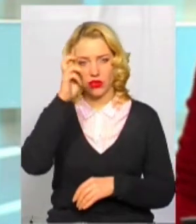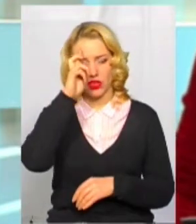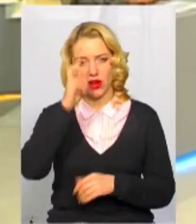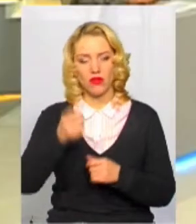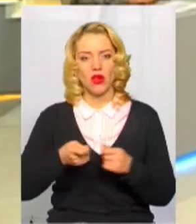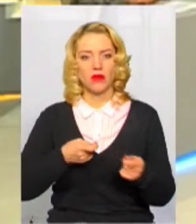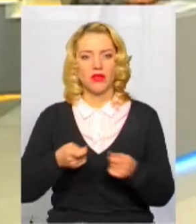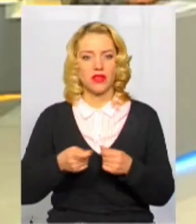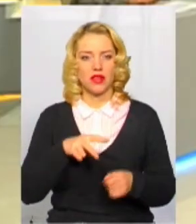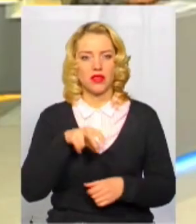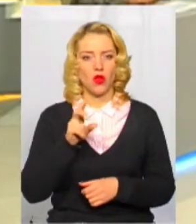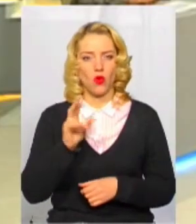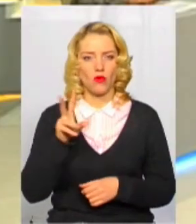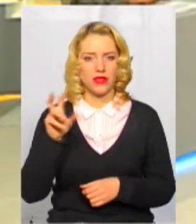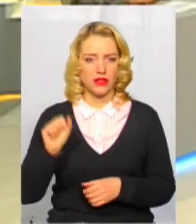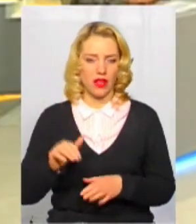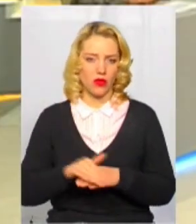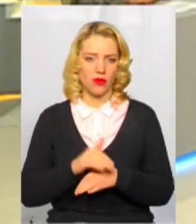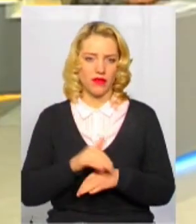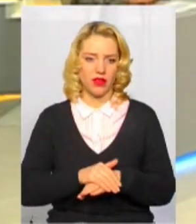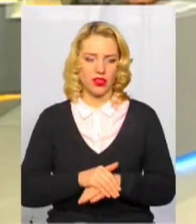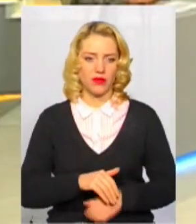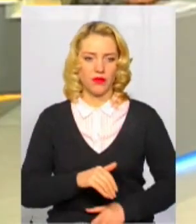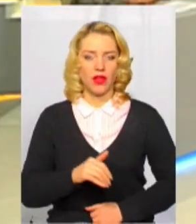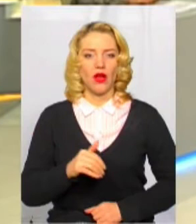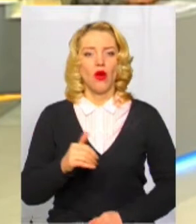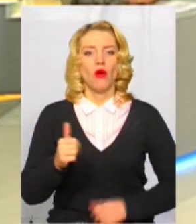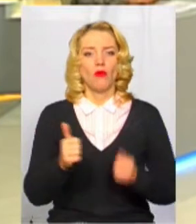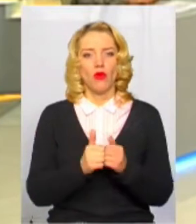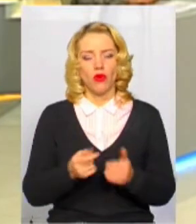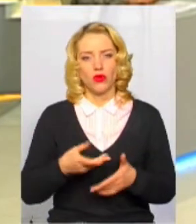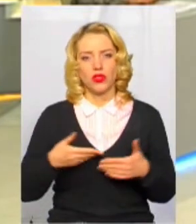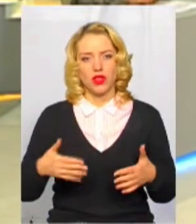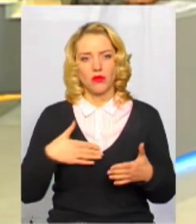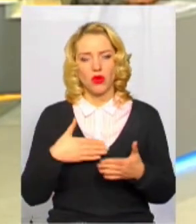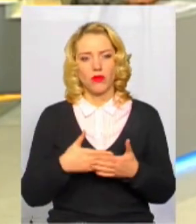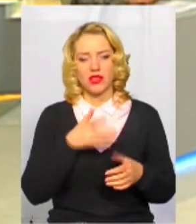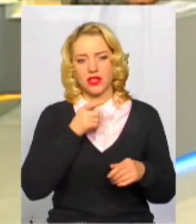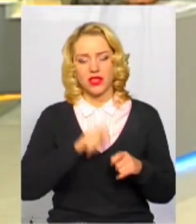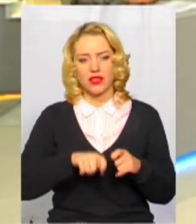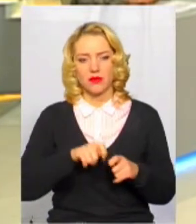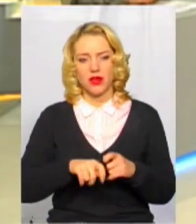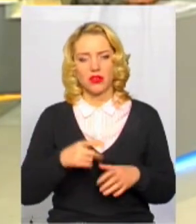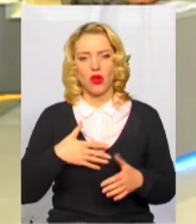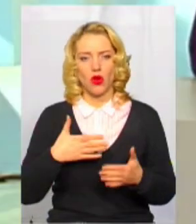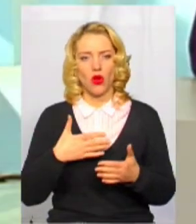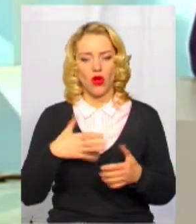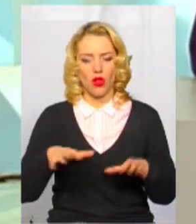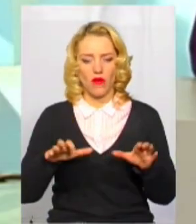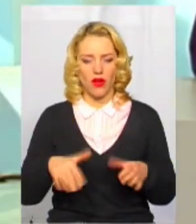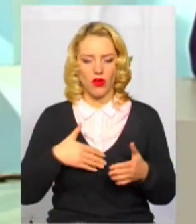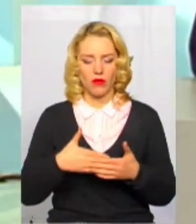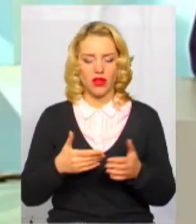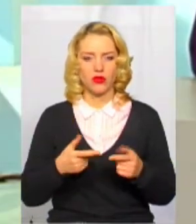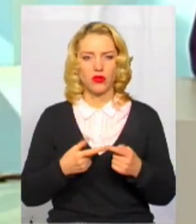адміністрації Світланою Локомською. Добрий вечір. А поруч із нами громадські експерти – це голова громадської організації